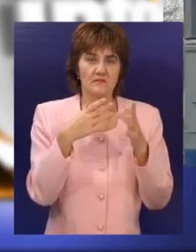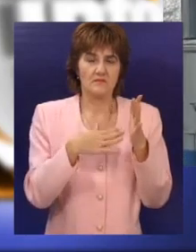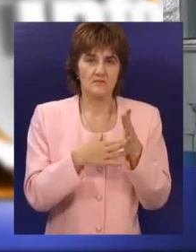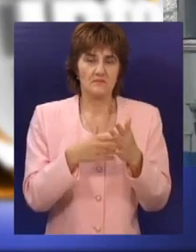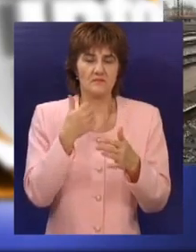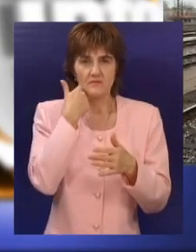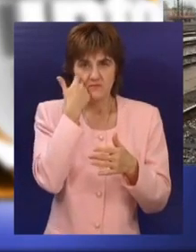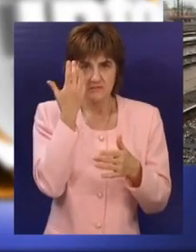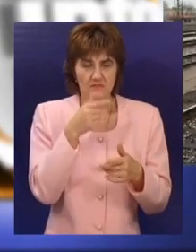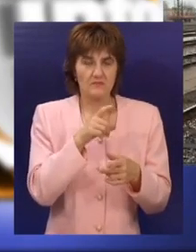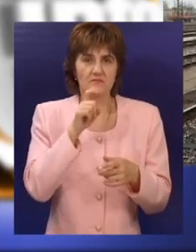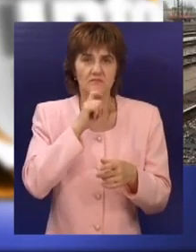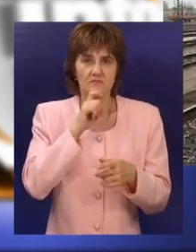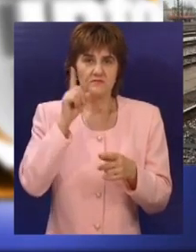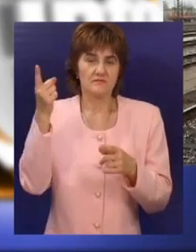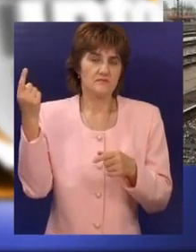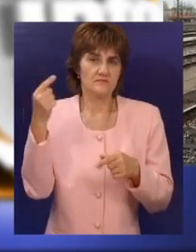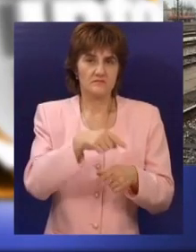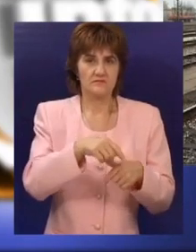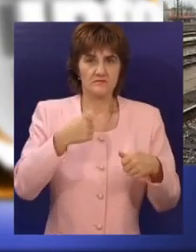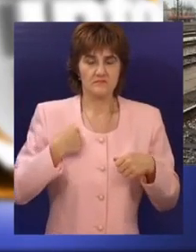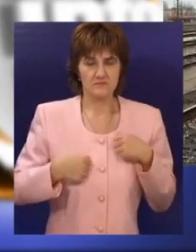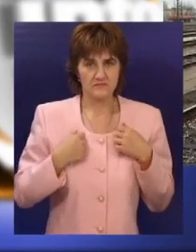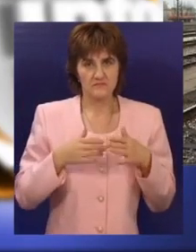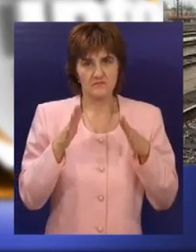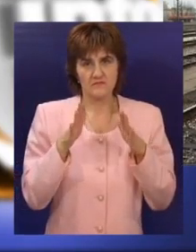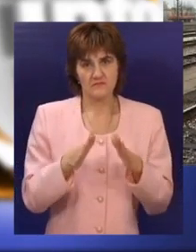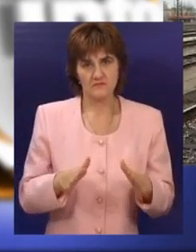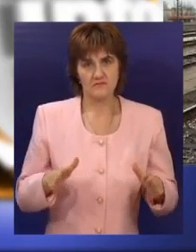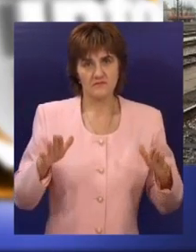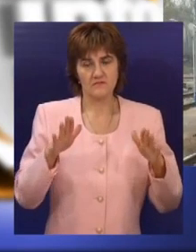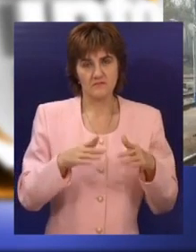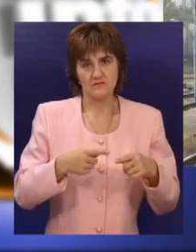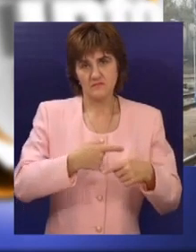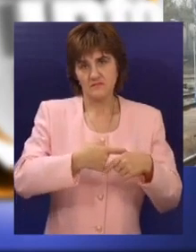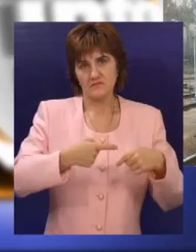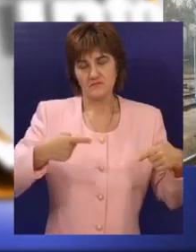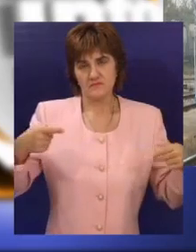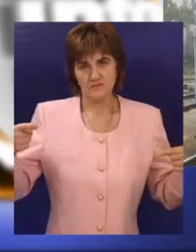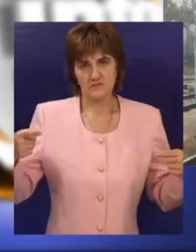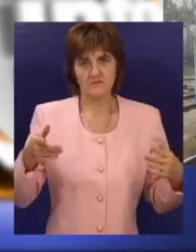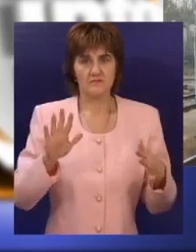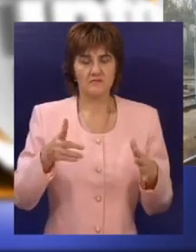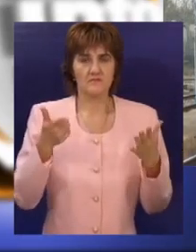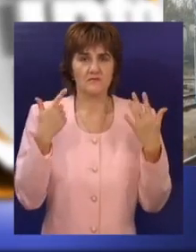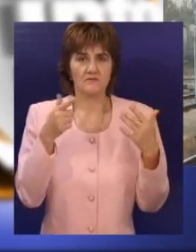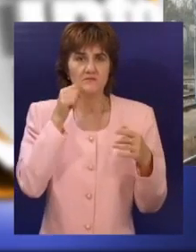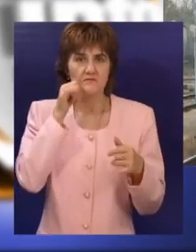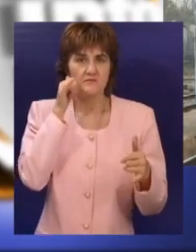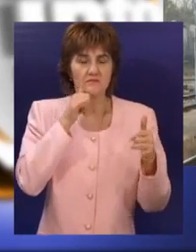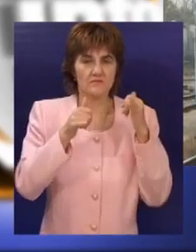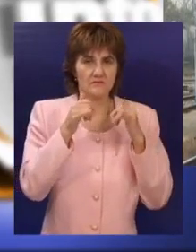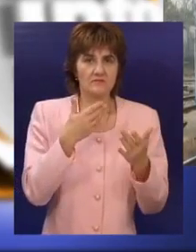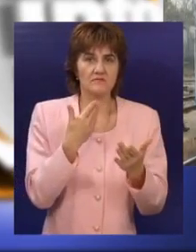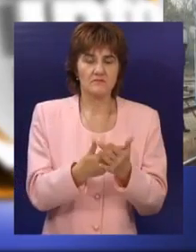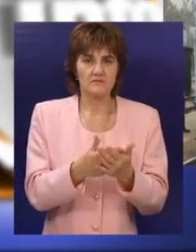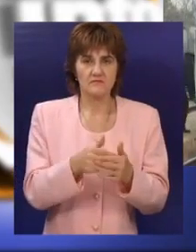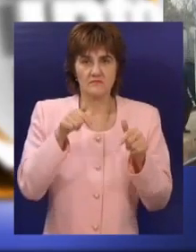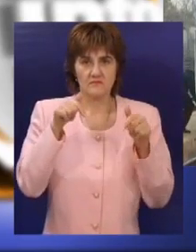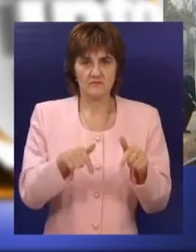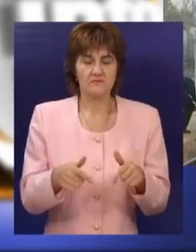40 km od Segedina do Subotice. Ta sporost na liniji koju dnevno pređe oko 70 putnika naterala je